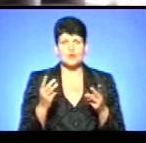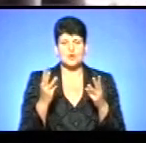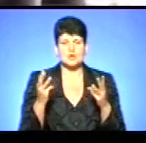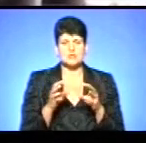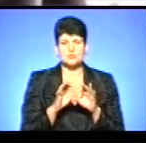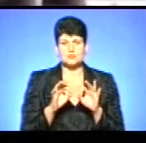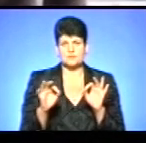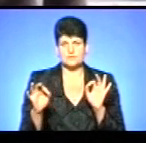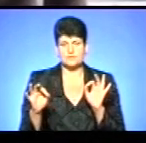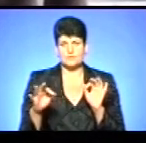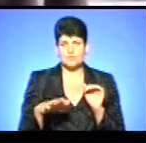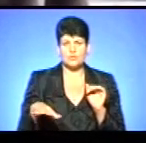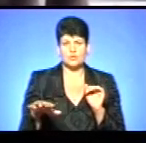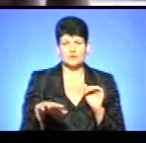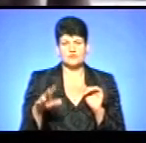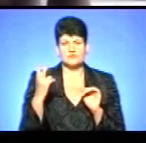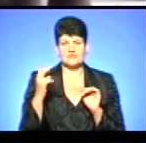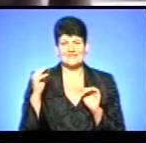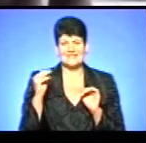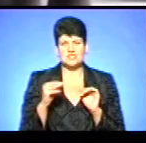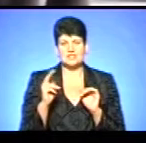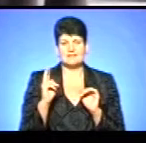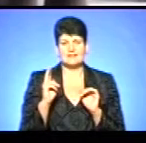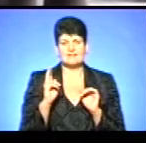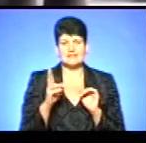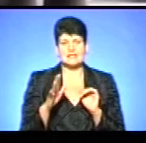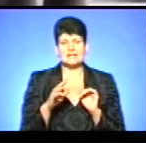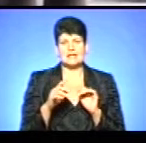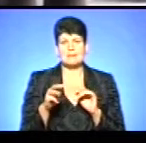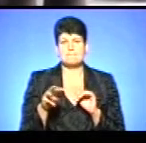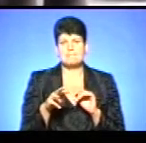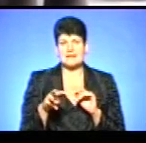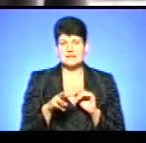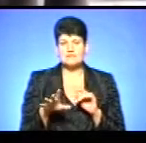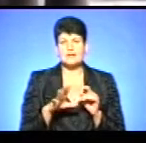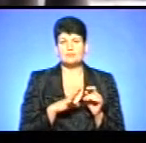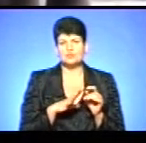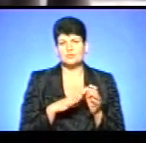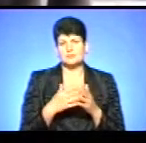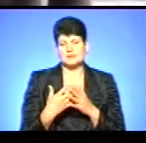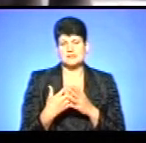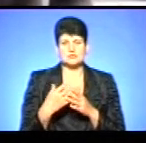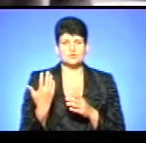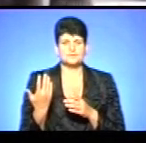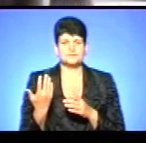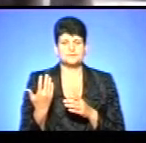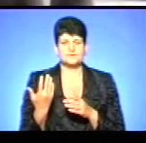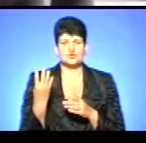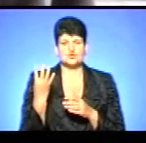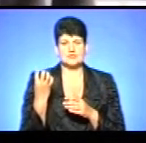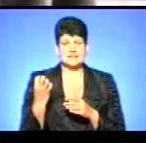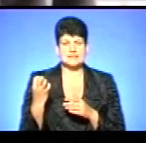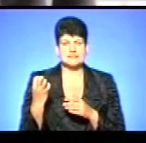соломи площею орієнтовно 2000 квадратних метрів, в якому зберігалося орієнтовно біля